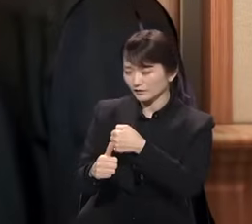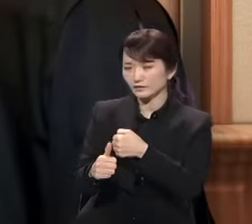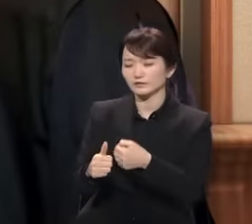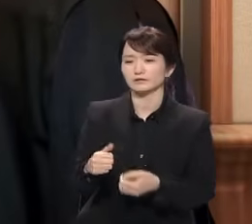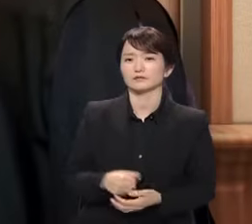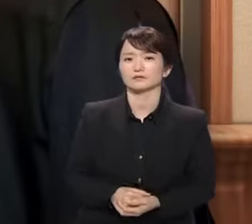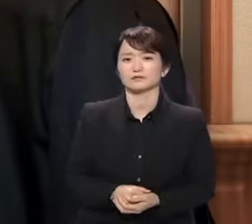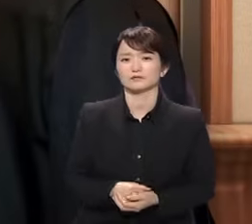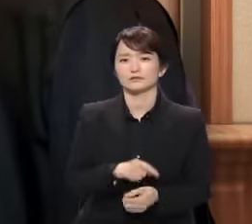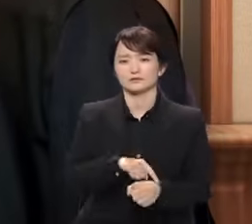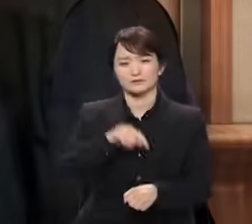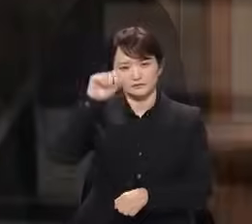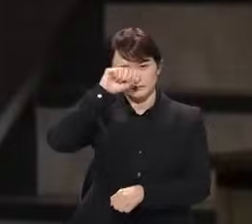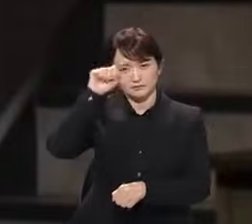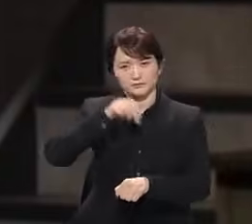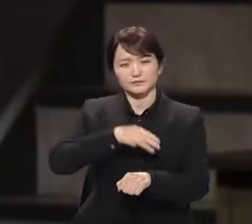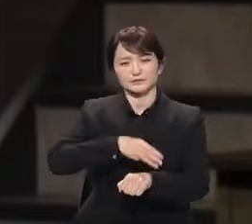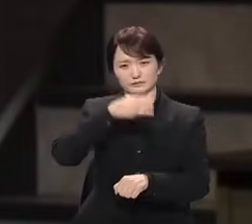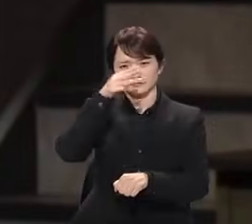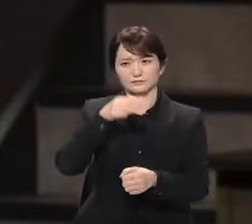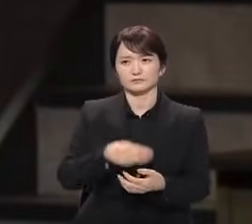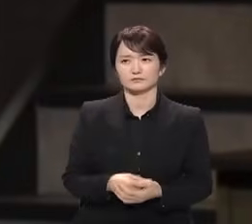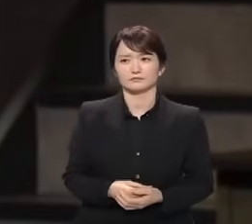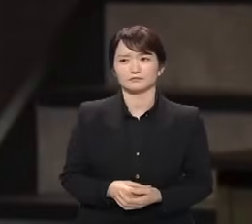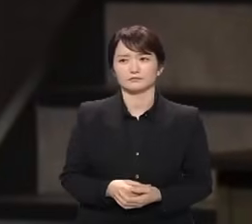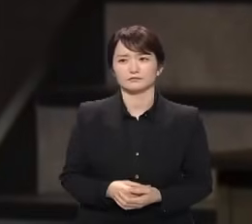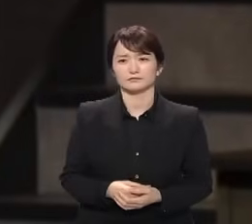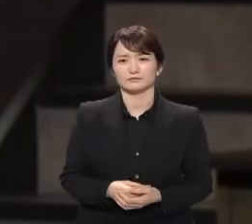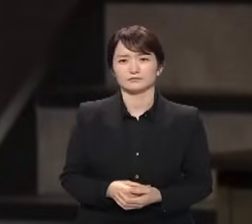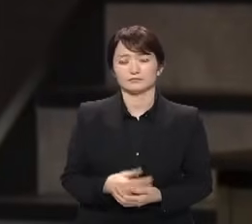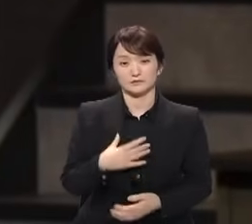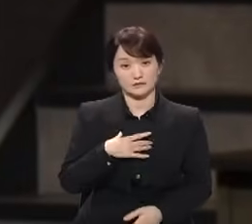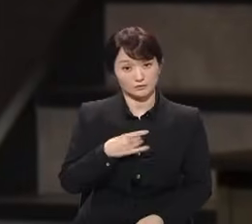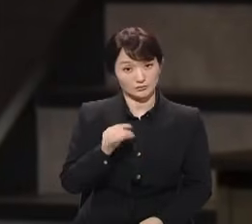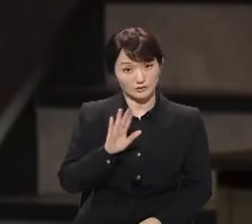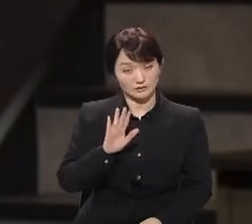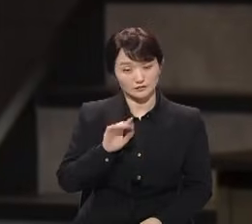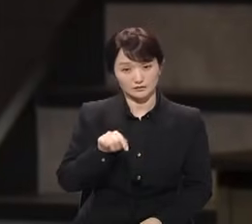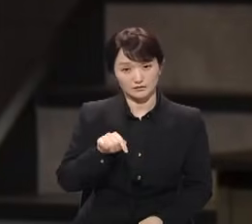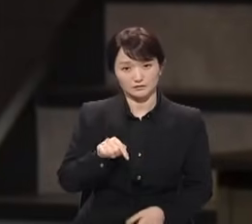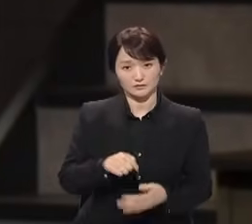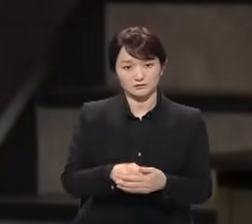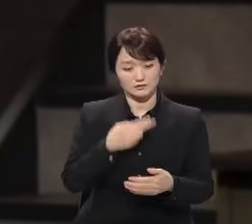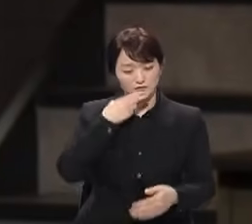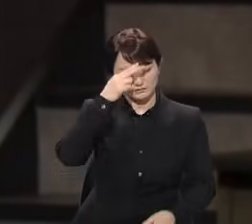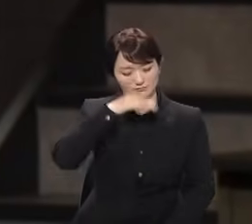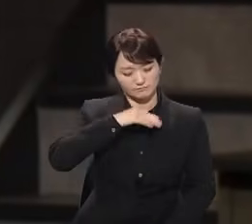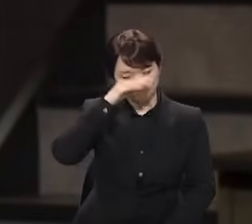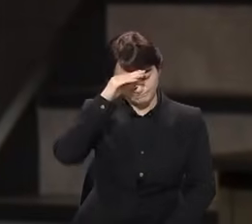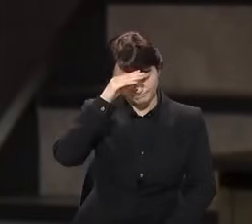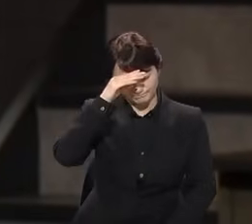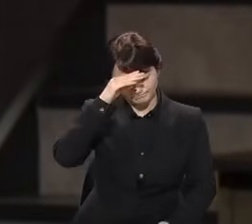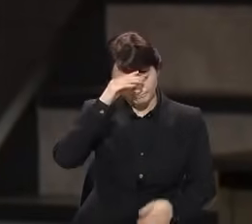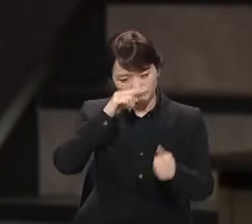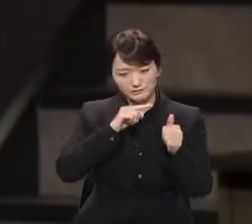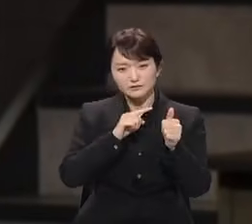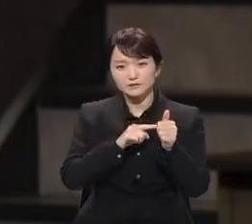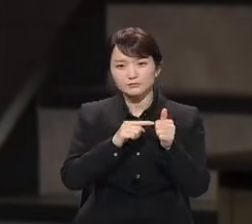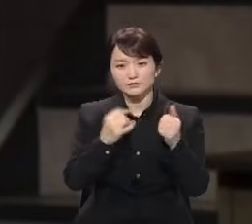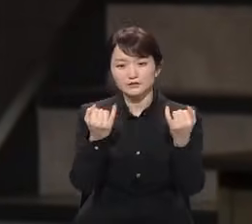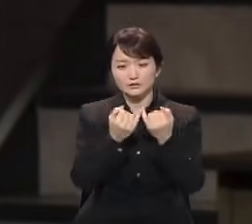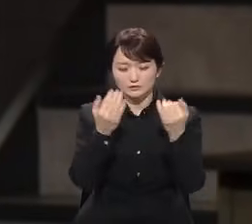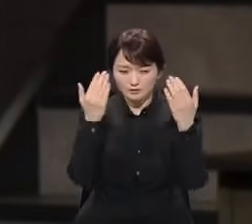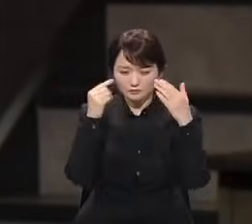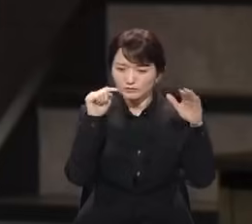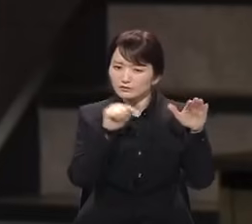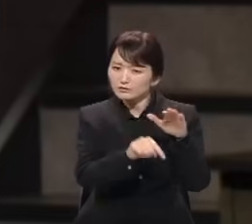지금 새벽 3시쯤인데 사실 뭐 일부러 그러려고 하지 않았더라도 저 정도로 뭐 인사불성인 상태에서 여학교에 들어간다? 한 새벽